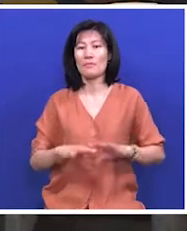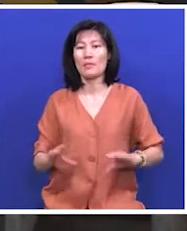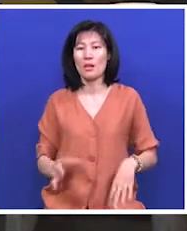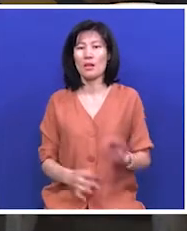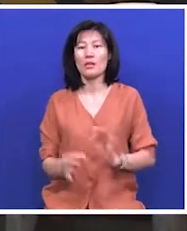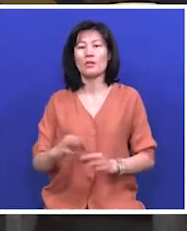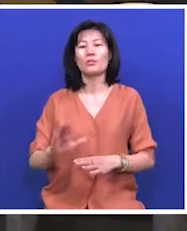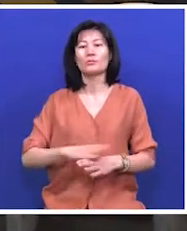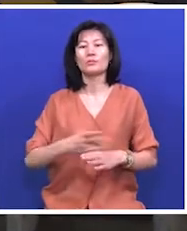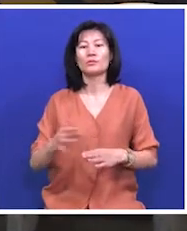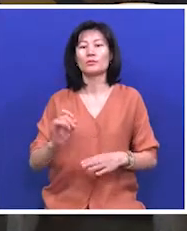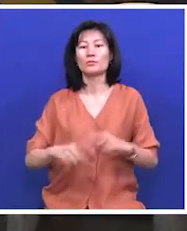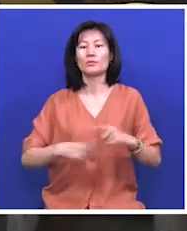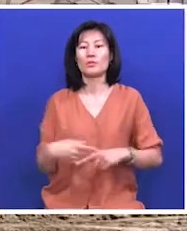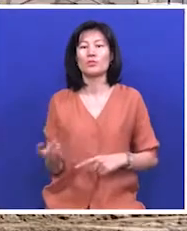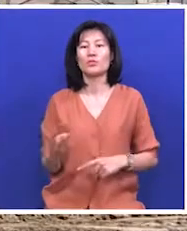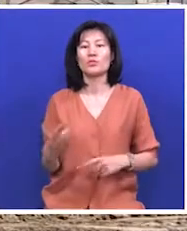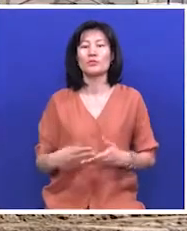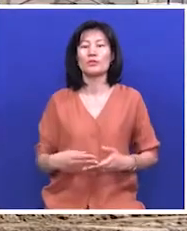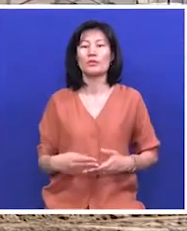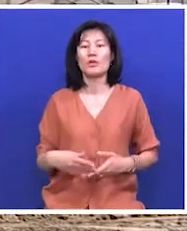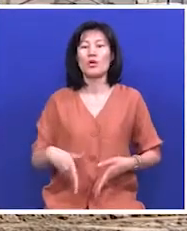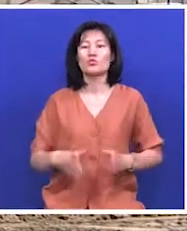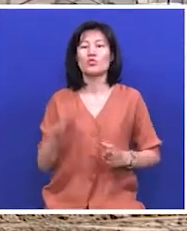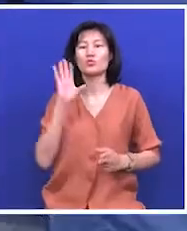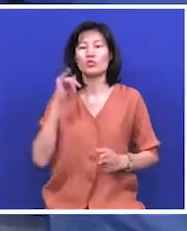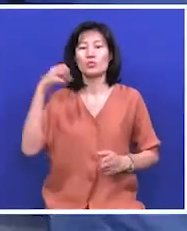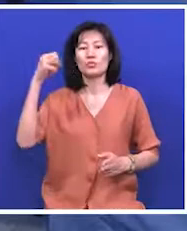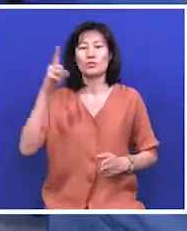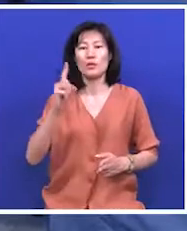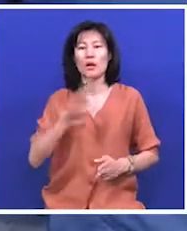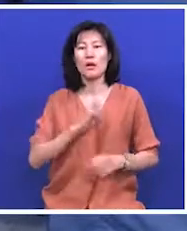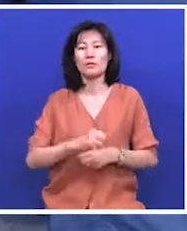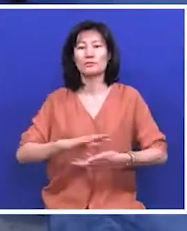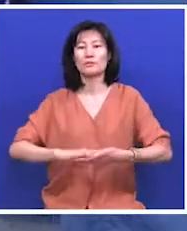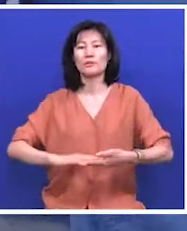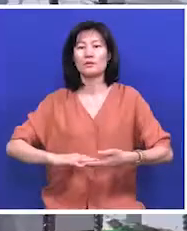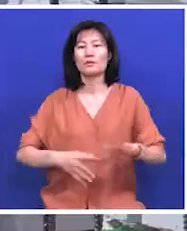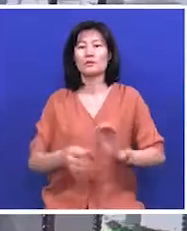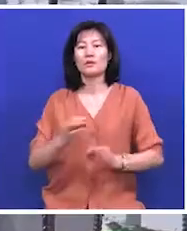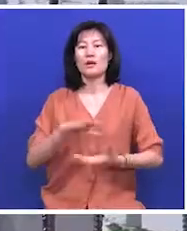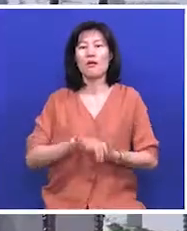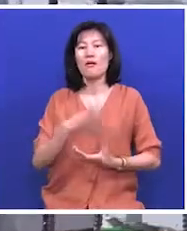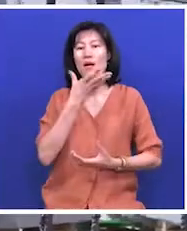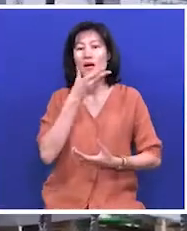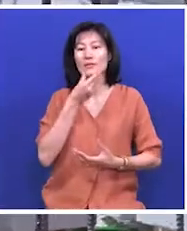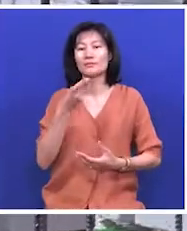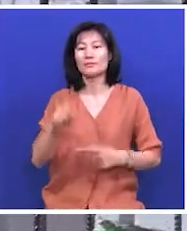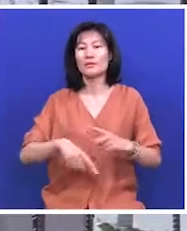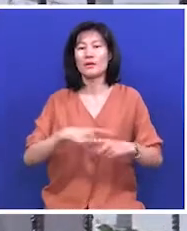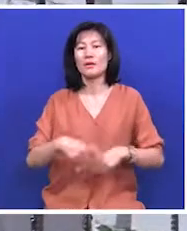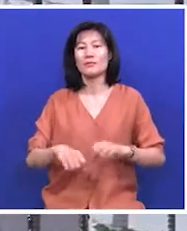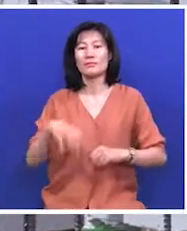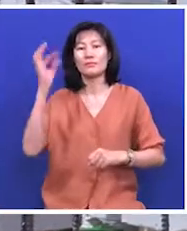құрылысы да жүргізілмек. Бұдан бөлек инфрақұрылымдық қажеттер, яғни жол, су, газ құбырлары тартылып, сәулеті келіскен шағын